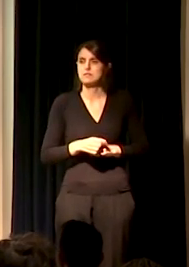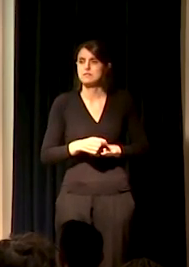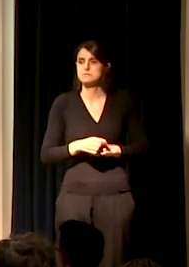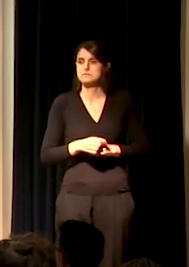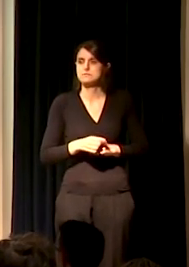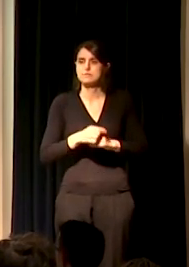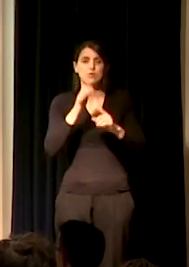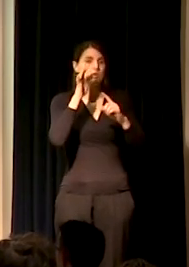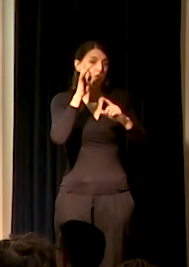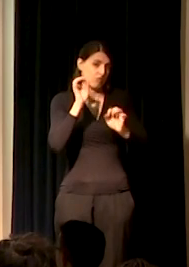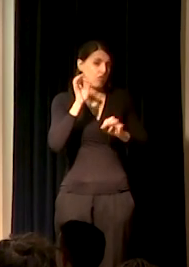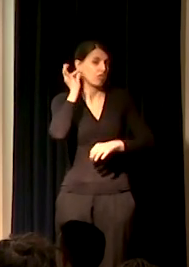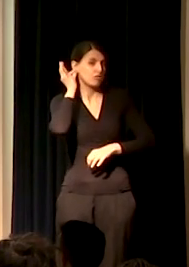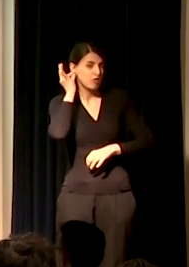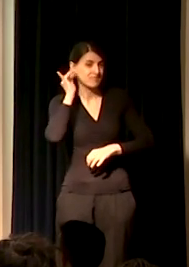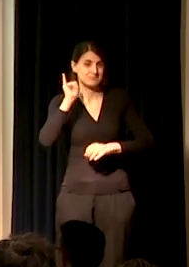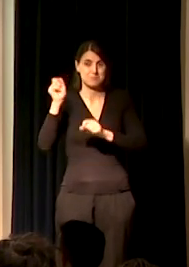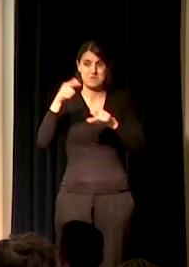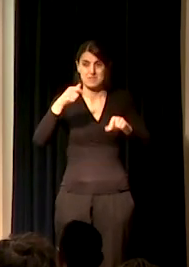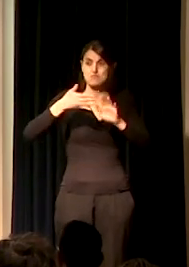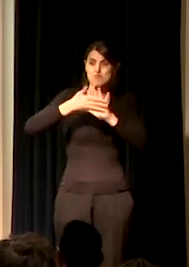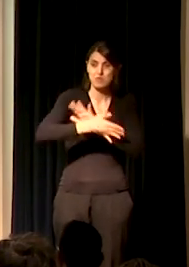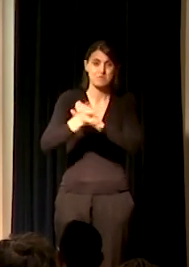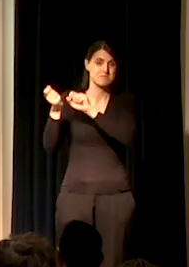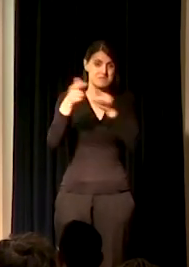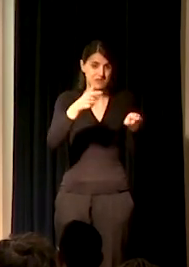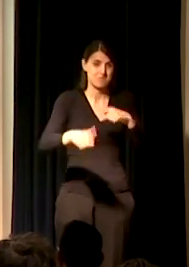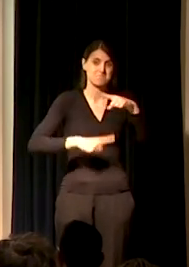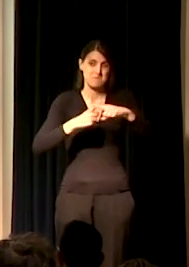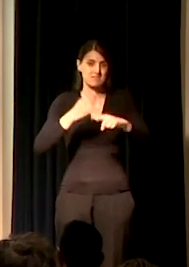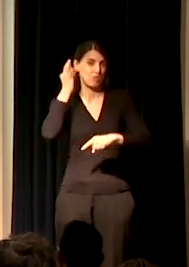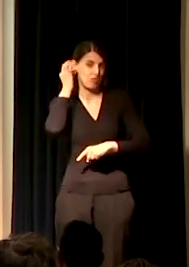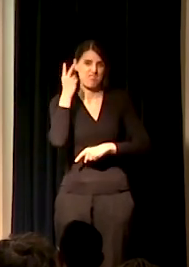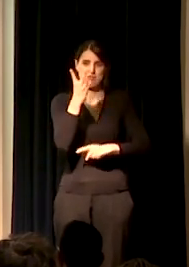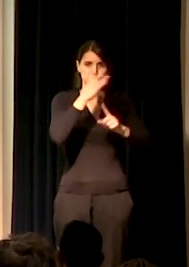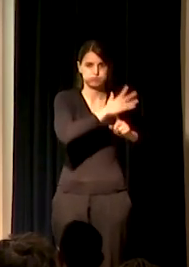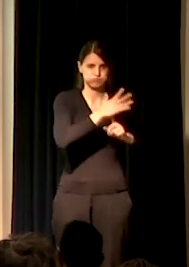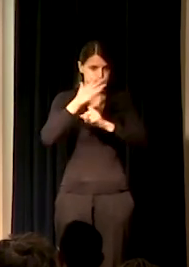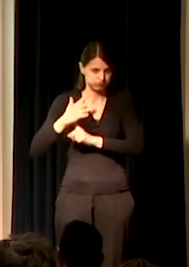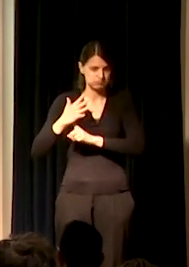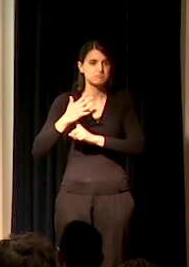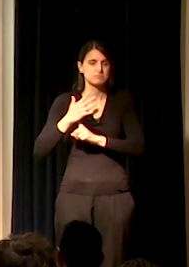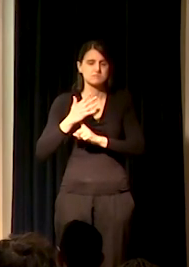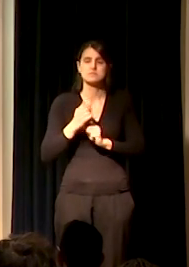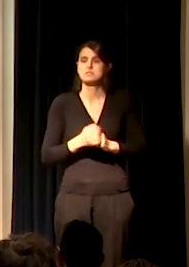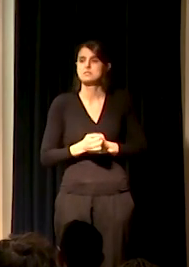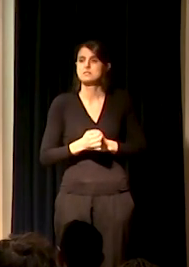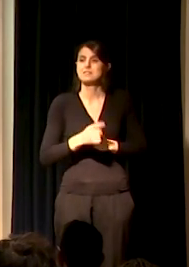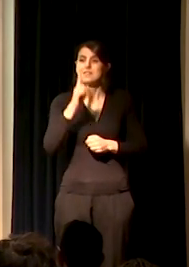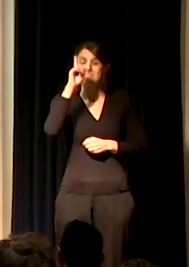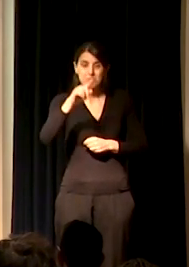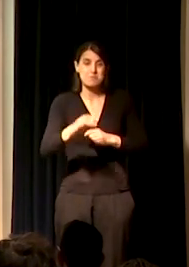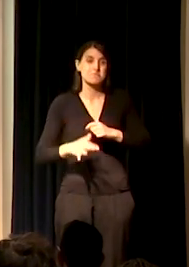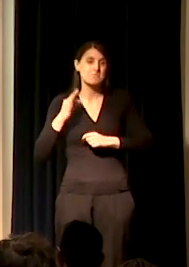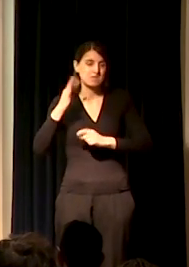les que pateixen les dones migrades pel fet de ser migrades, i a més dones, per tant ja són dues, les que pateixen a més